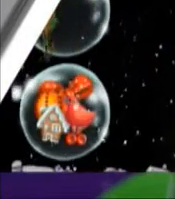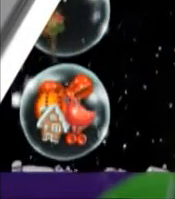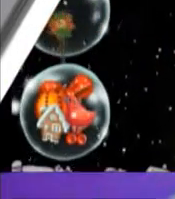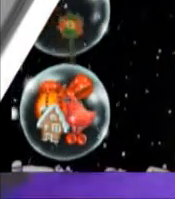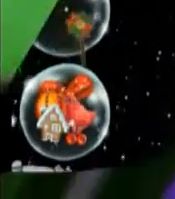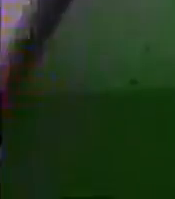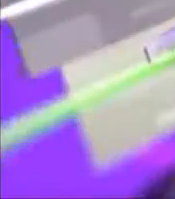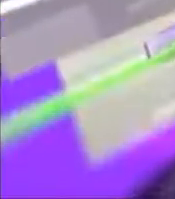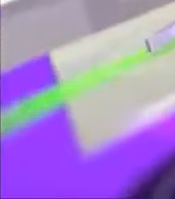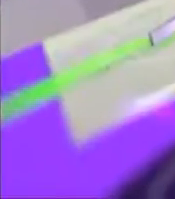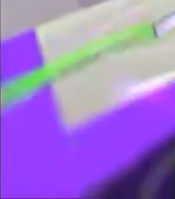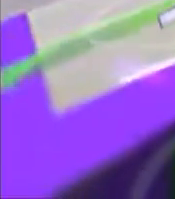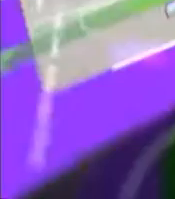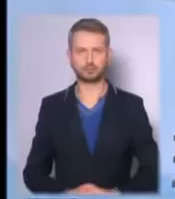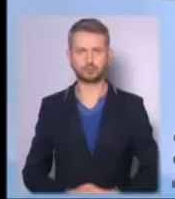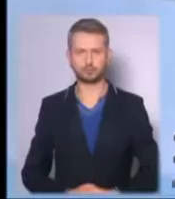Києва.